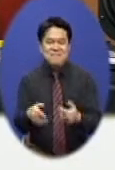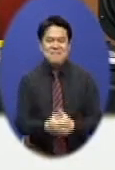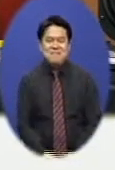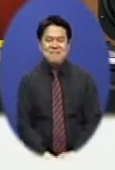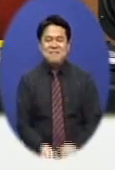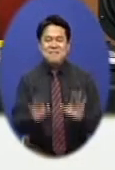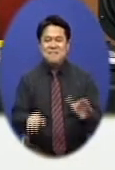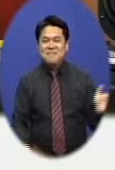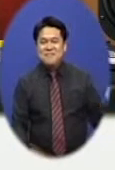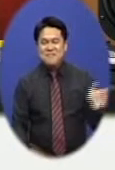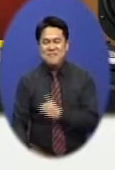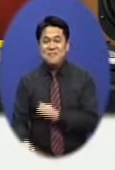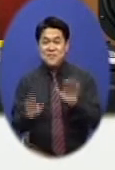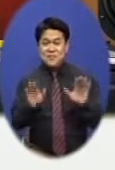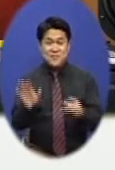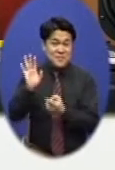지금부터 네. 끝날 때까지